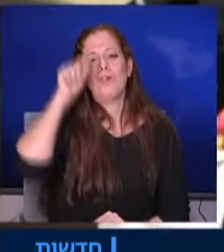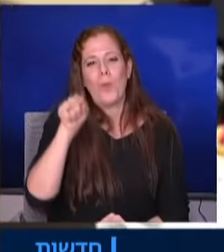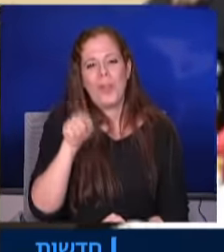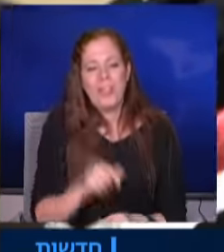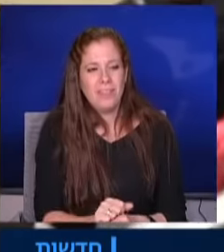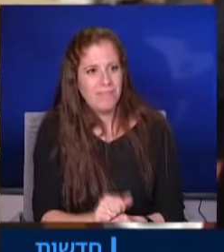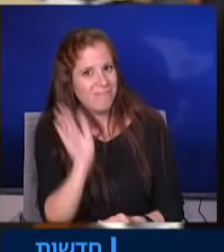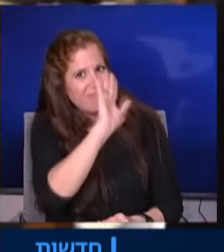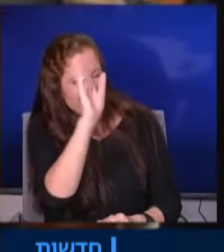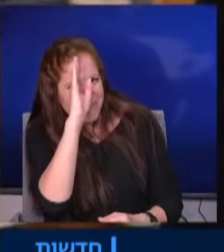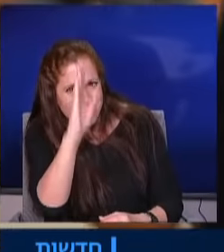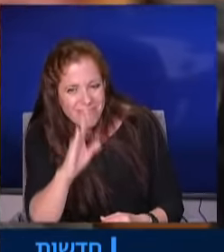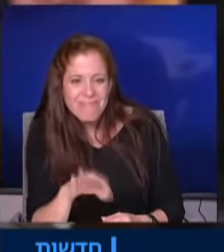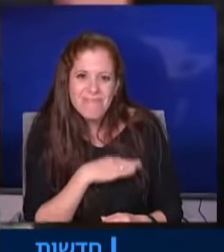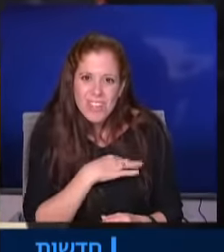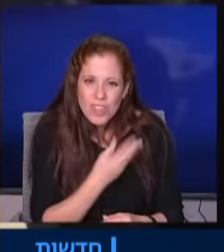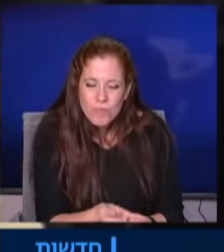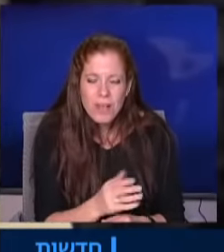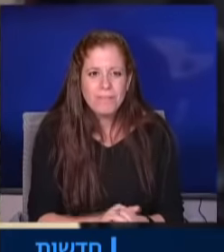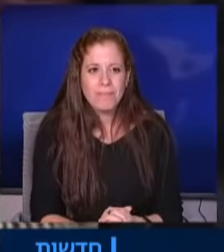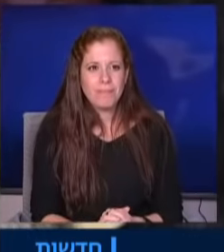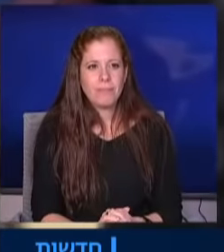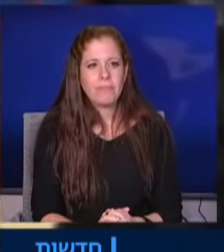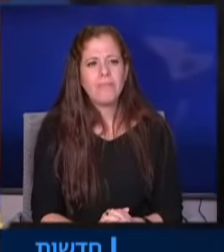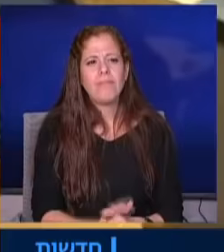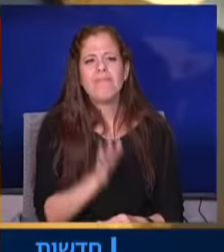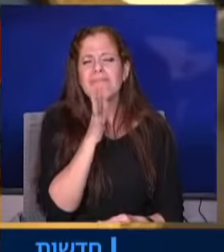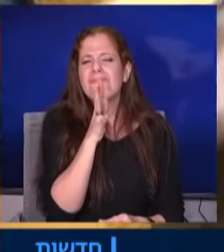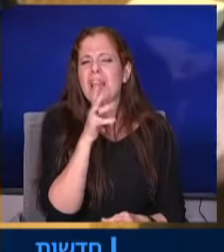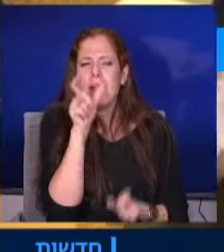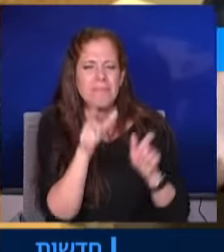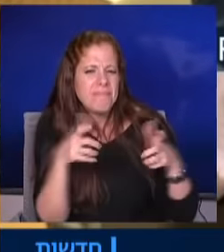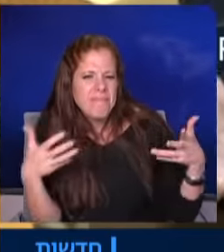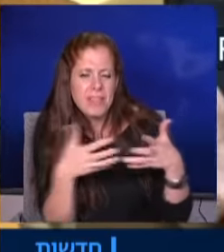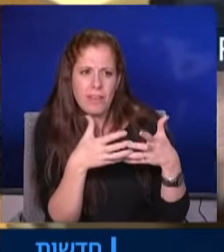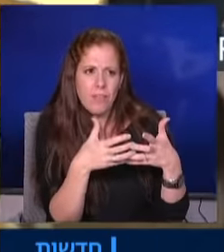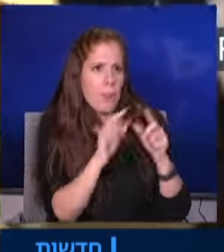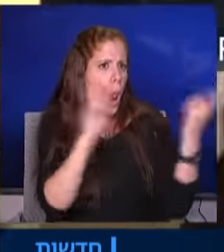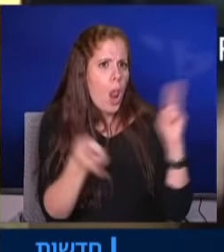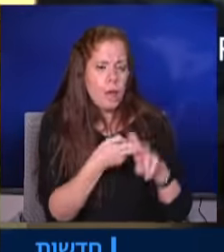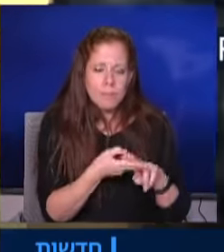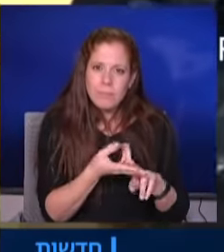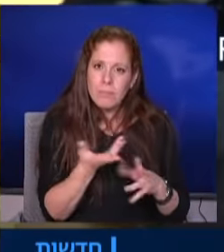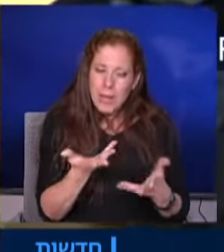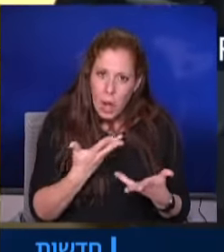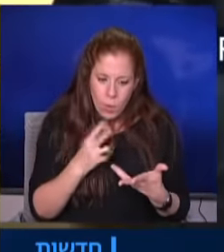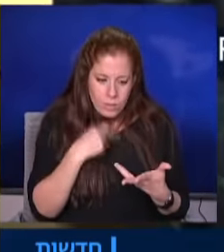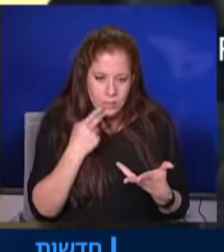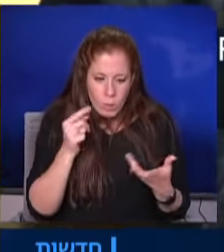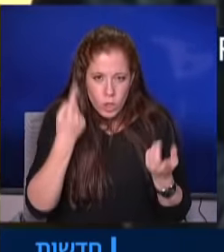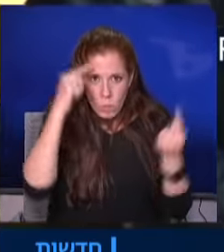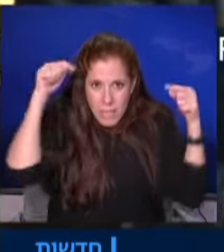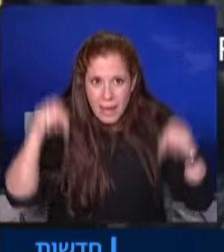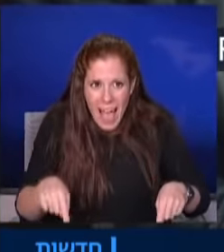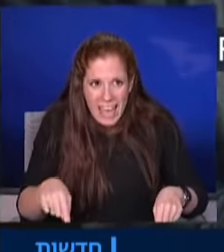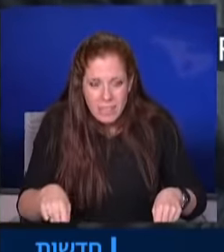שלום. היי, היי, מן. מלא הרכבים מכל העולם לקחו את הסאונד הזה. שהומצא ממש כאן, כאילו. אז